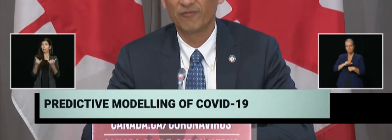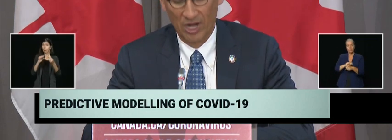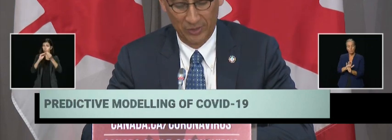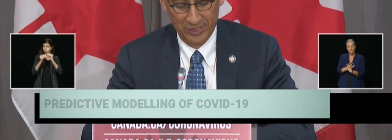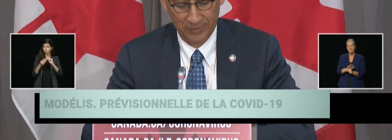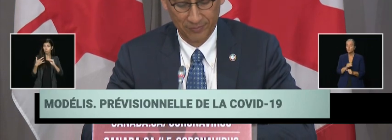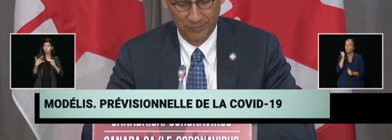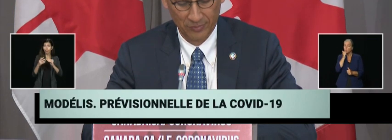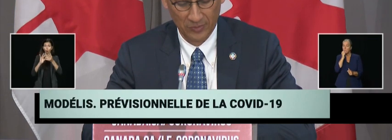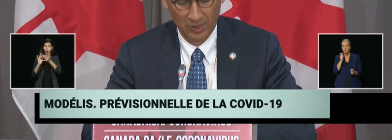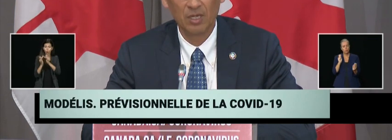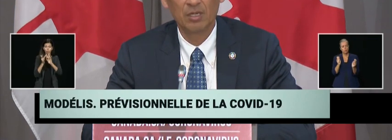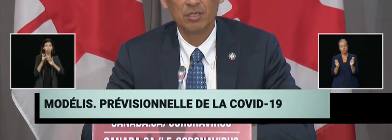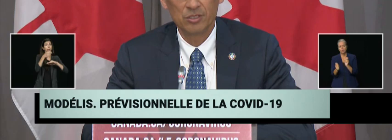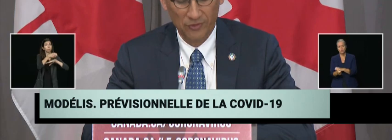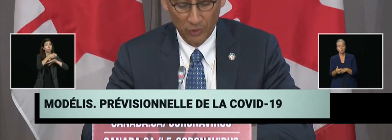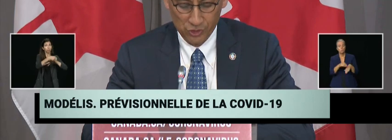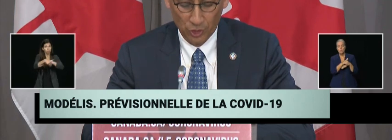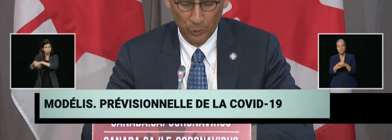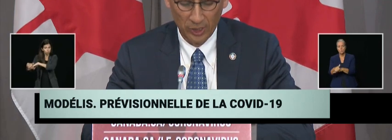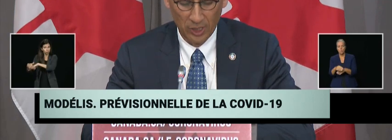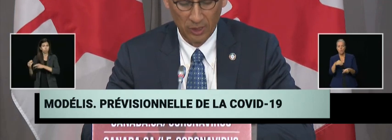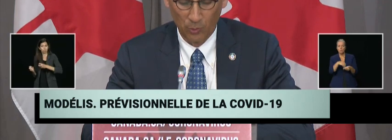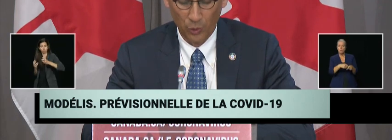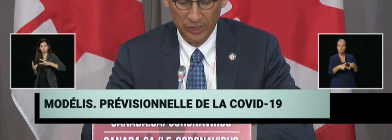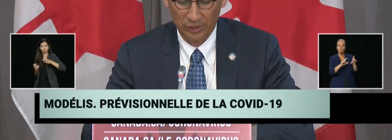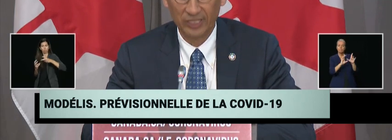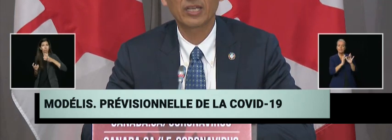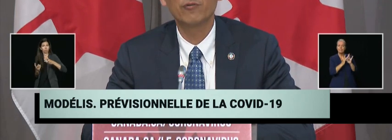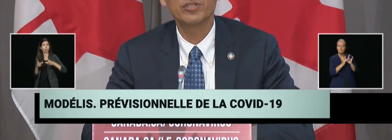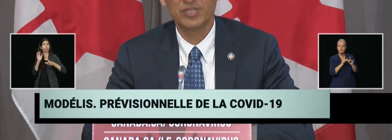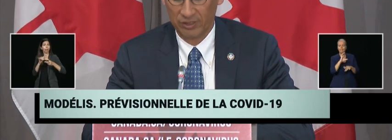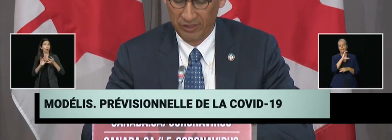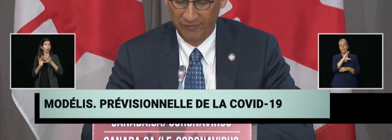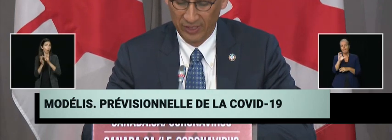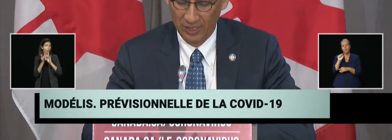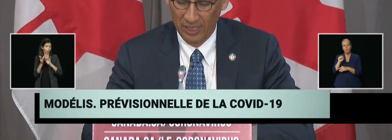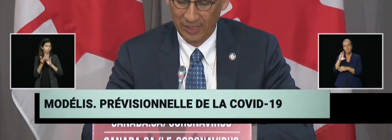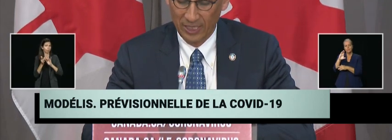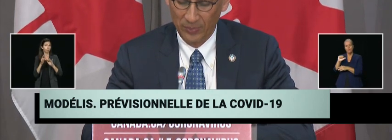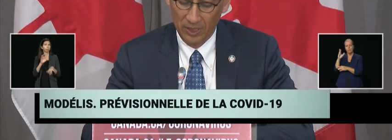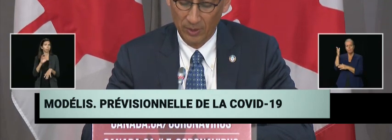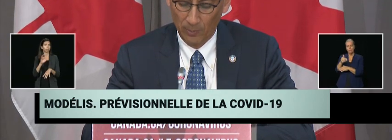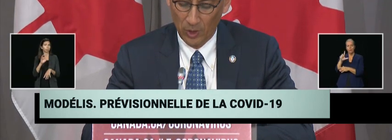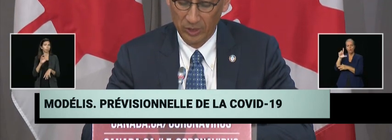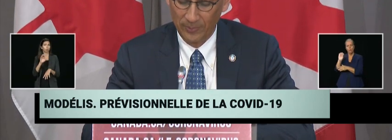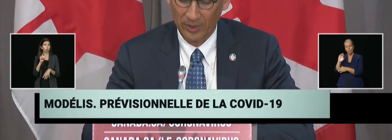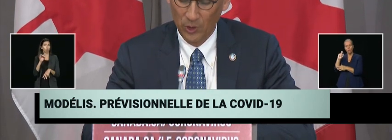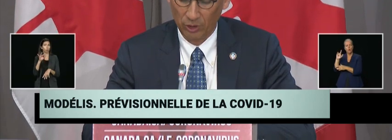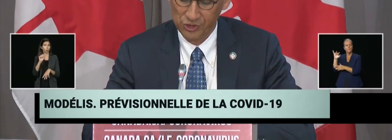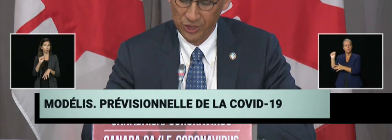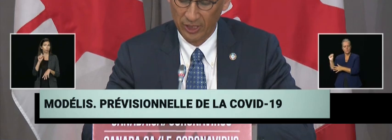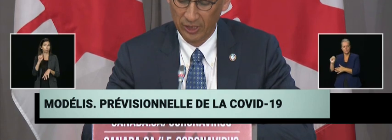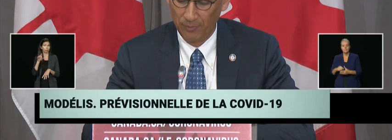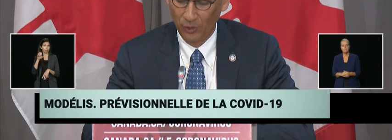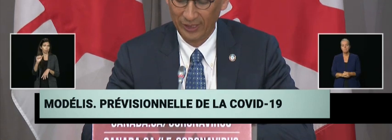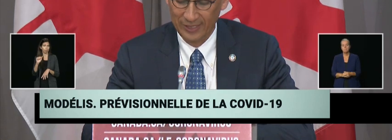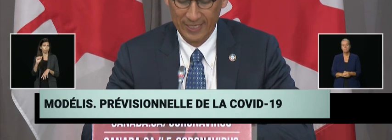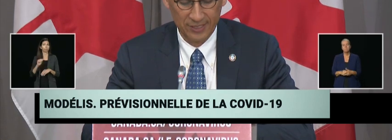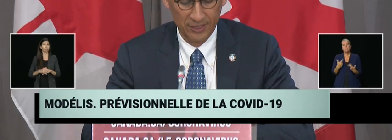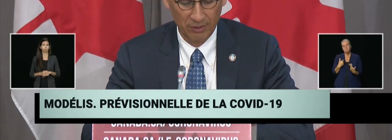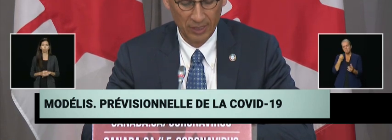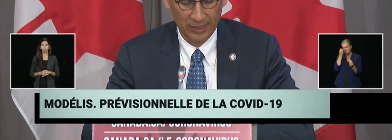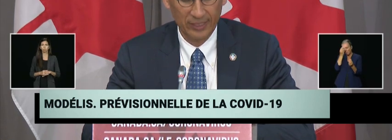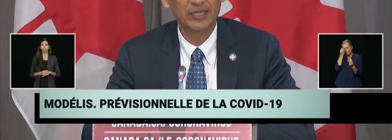coronavirus. Je vais aujourd'hui le point sur les travaux scientifiques d'épidémiologie et de